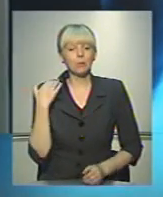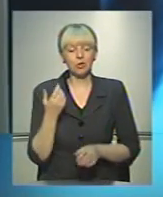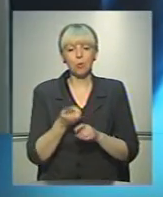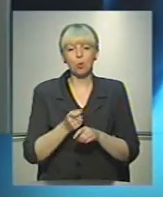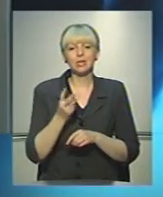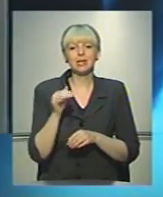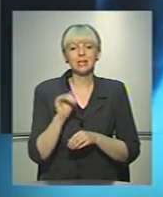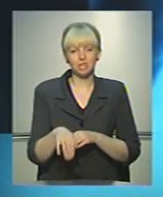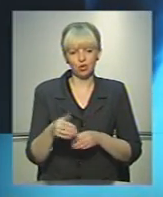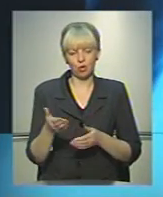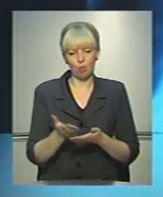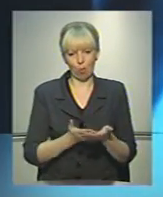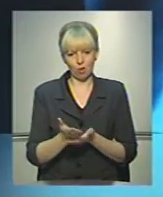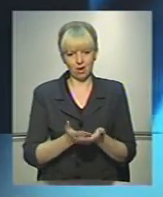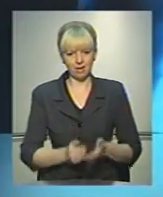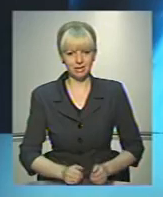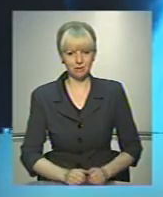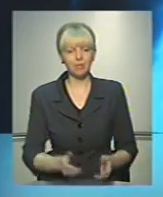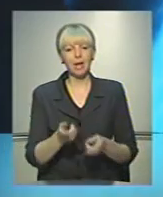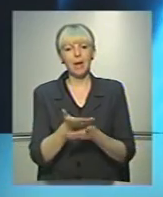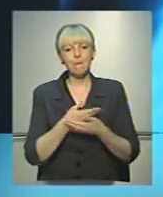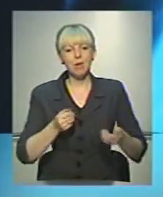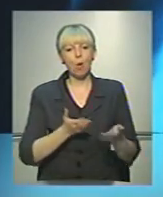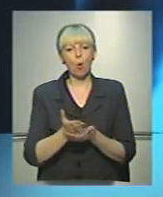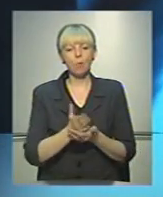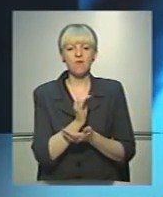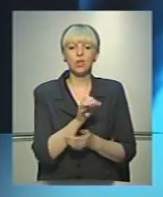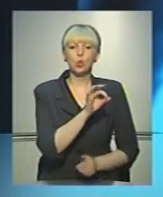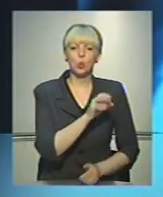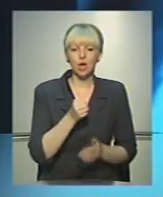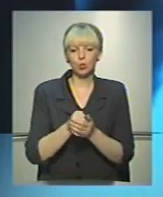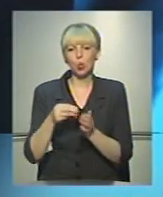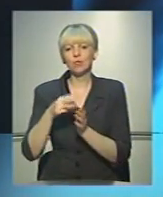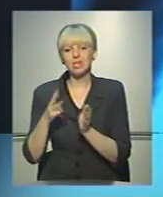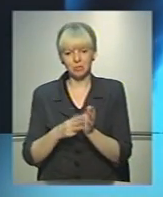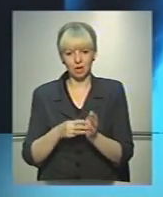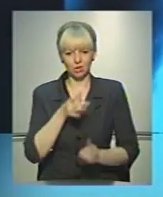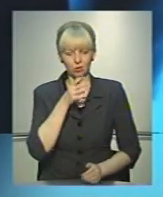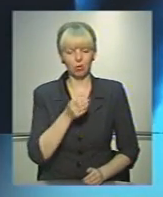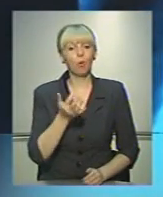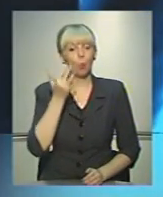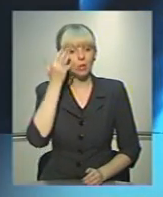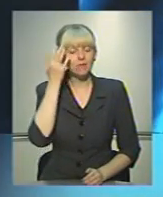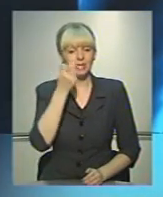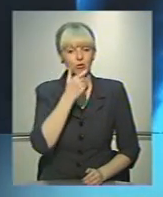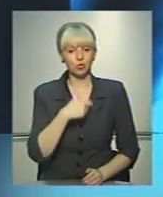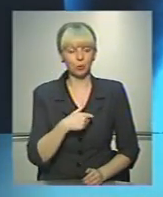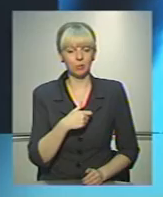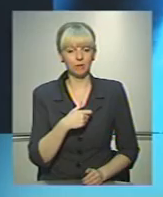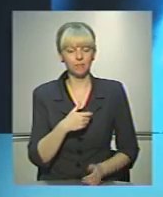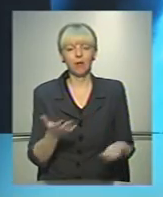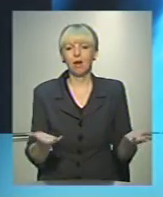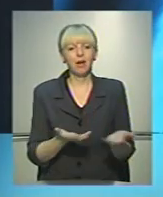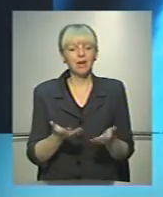понад 3 тисячі операцій. Ми оперуємо від 0 до 18 років. Уявіть собі,